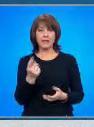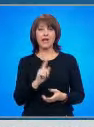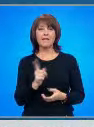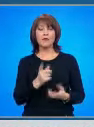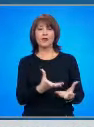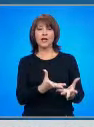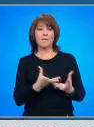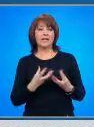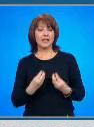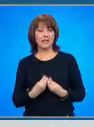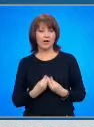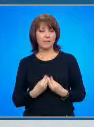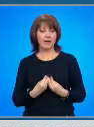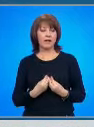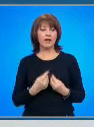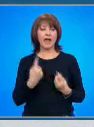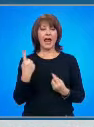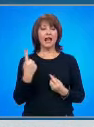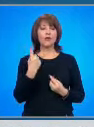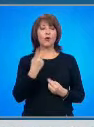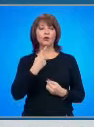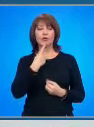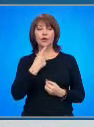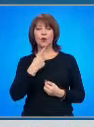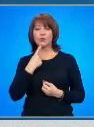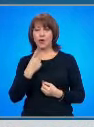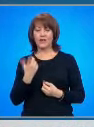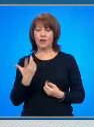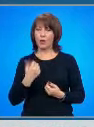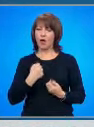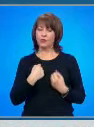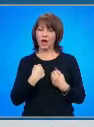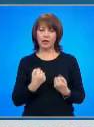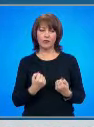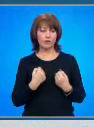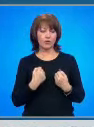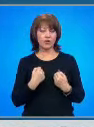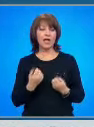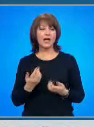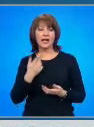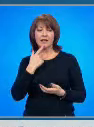усвоим. Има някои условия, едно от условията, което е изключително трудно, да бъдат събрани